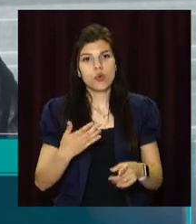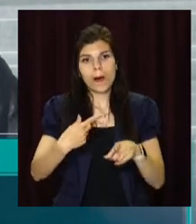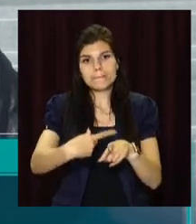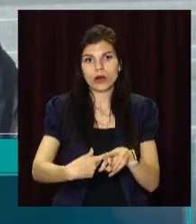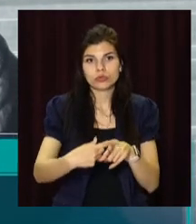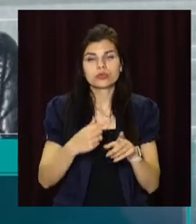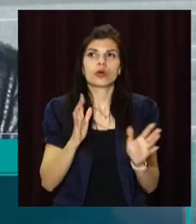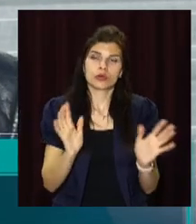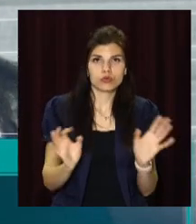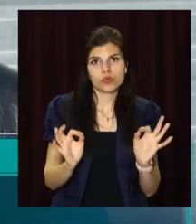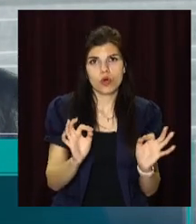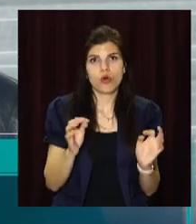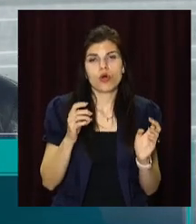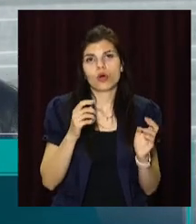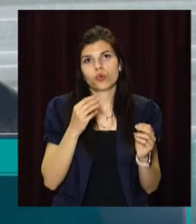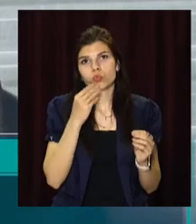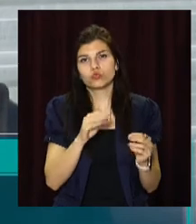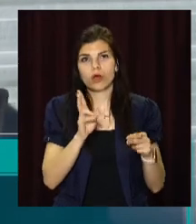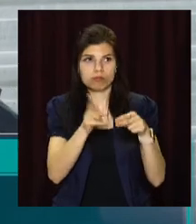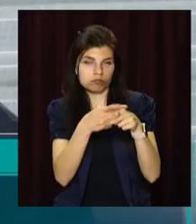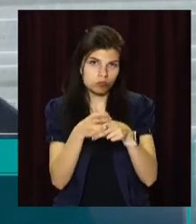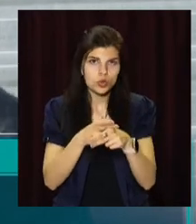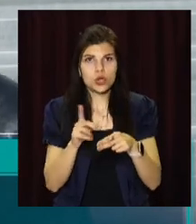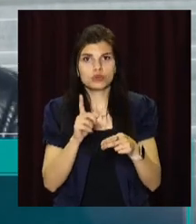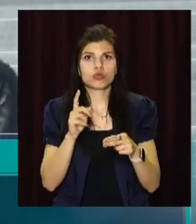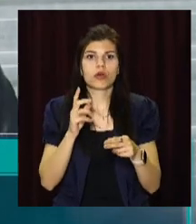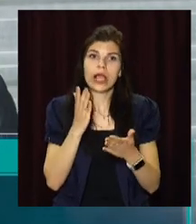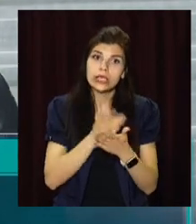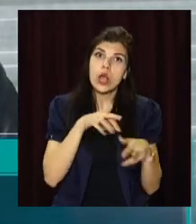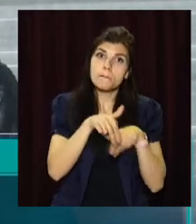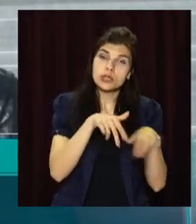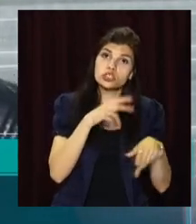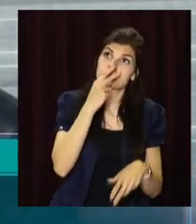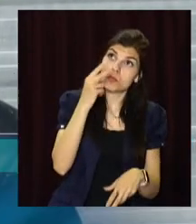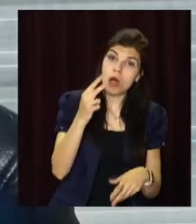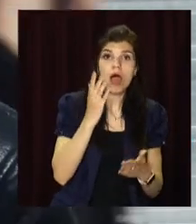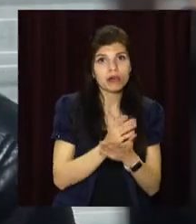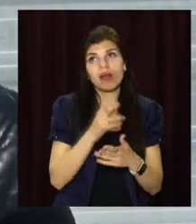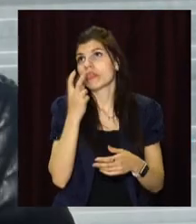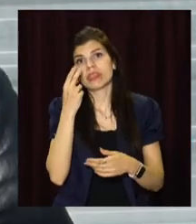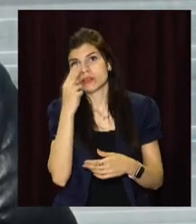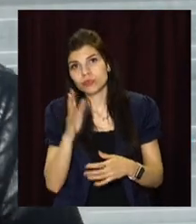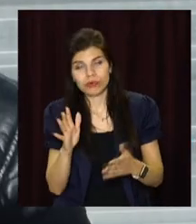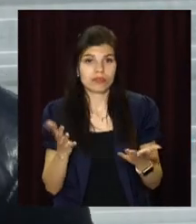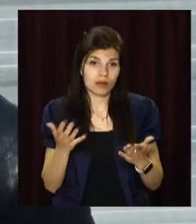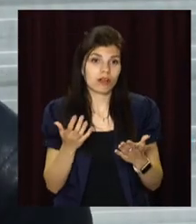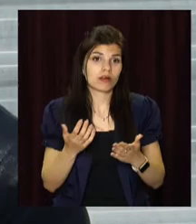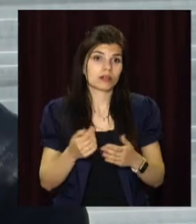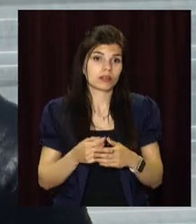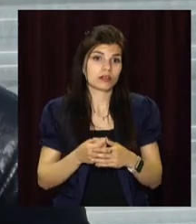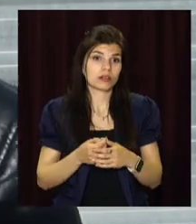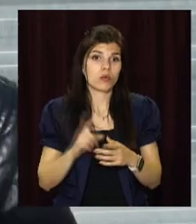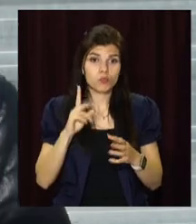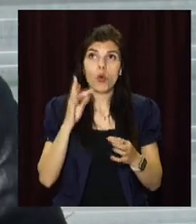вже регулюватися. І, є пішоходи, які дивляться і не дивляться. Я думаю,